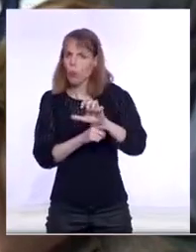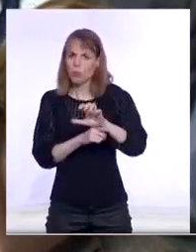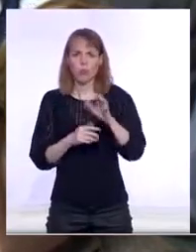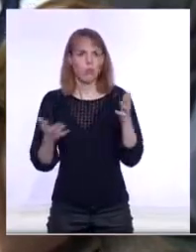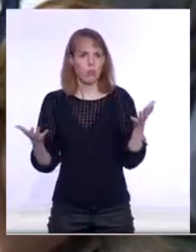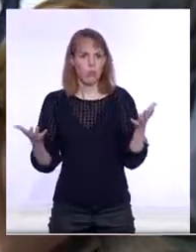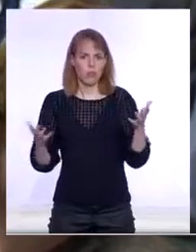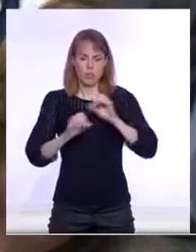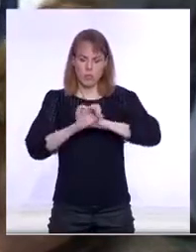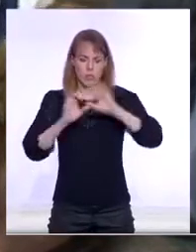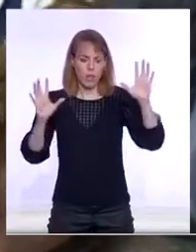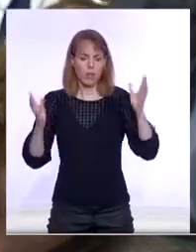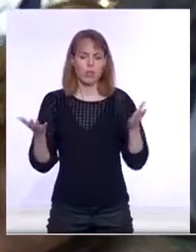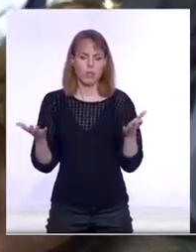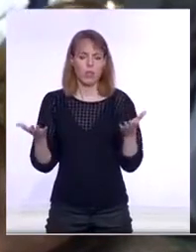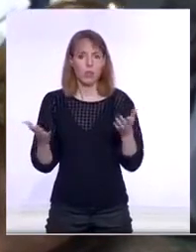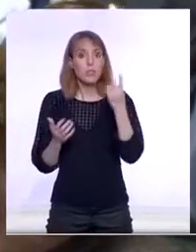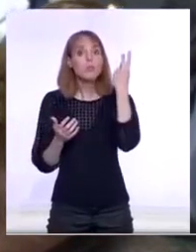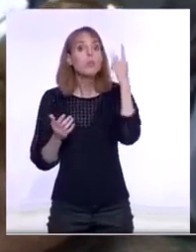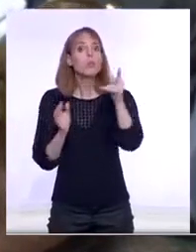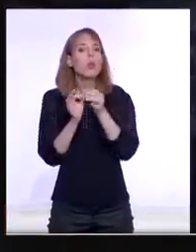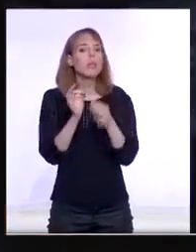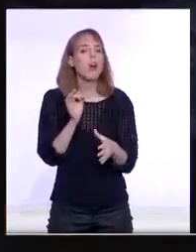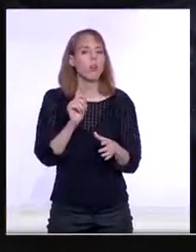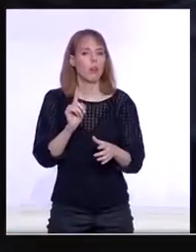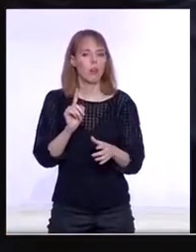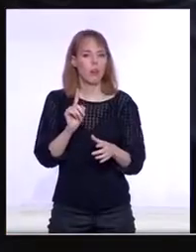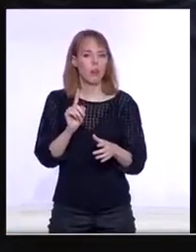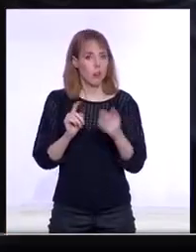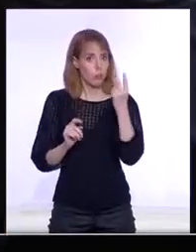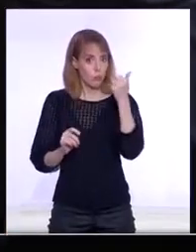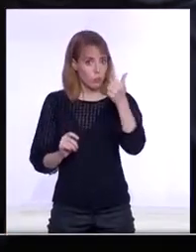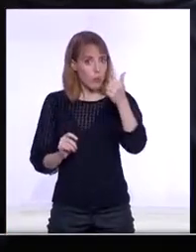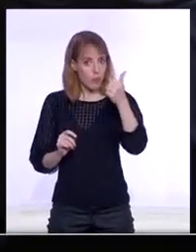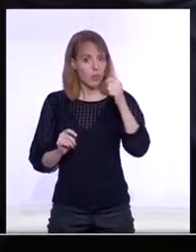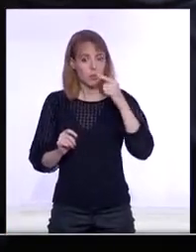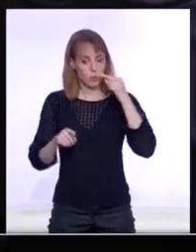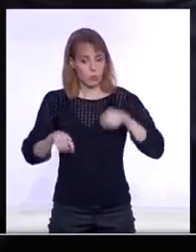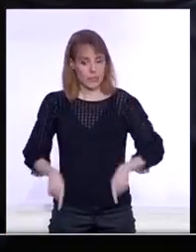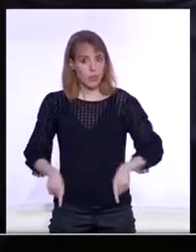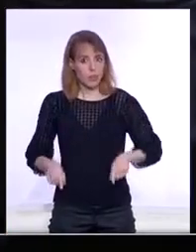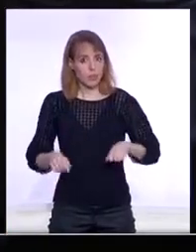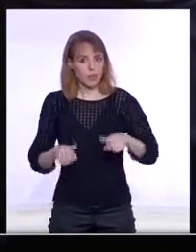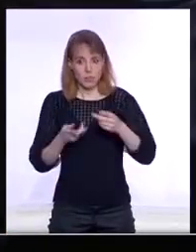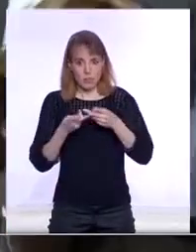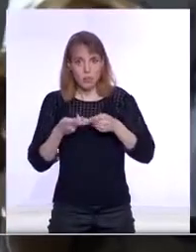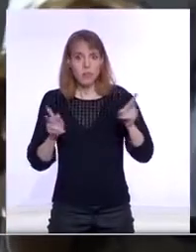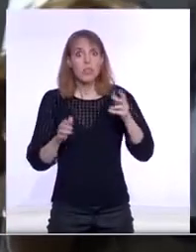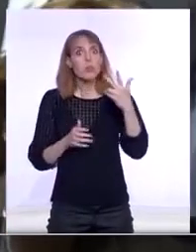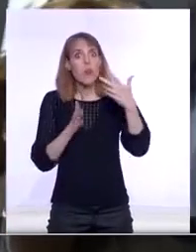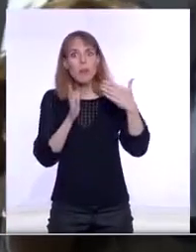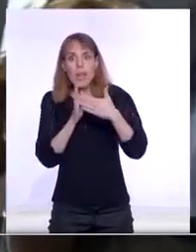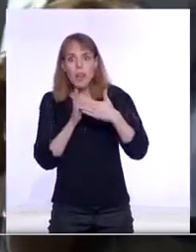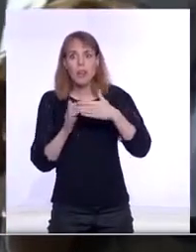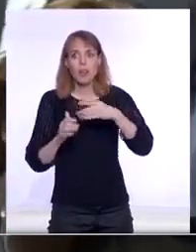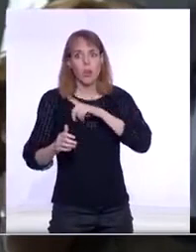toutes sans ambiguïté. Mais c'est votre bilan du week-end, monsieur le ministre. Vous avez décidé à Sainte-Soline d'exposer 3000 forces de l'ordre à